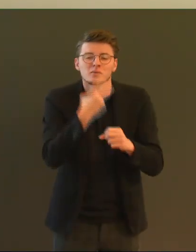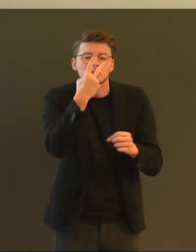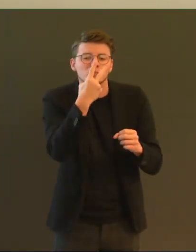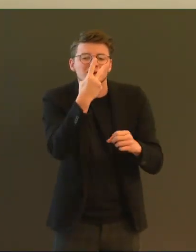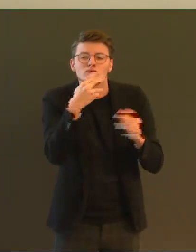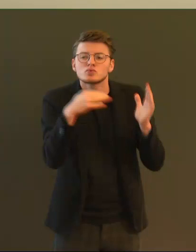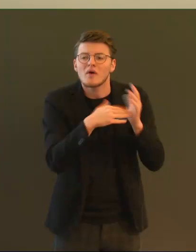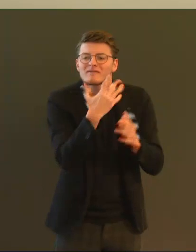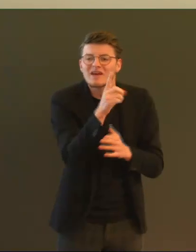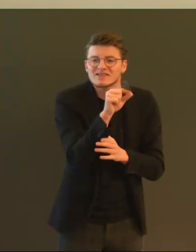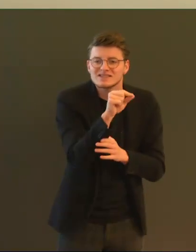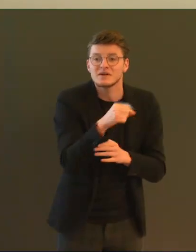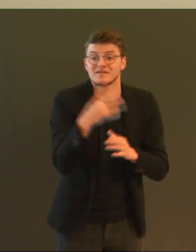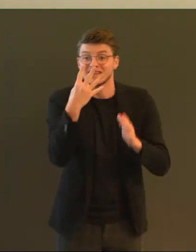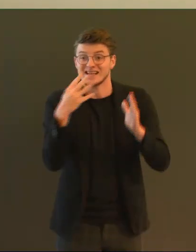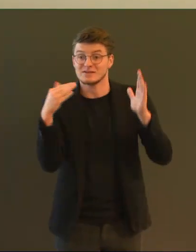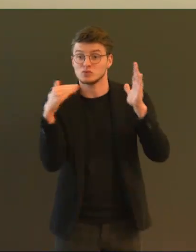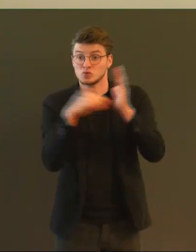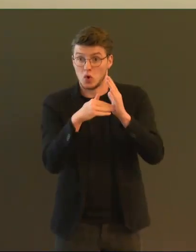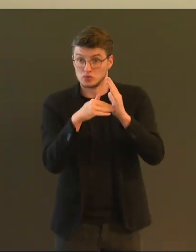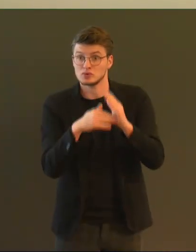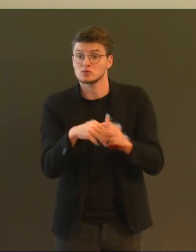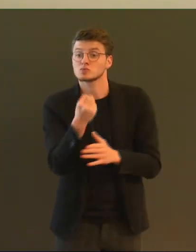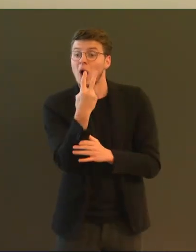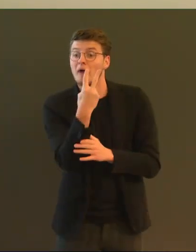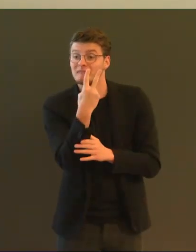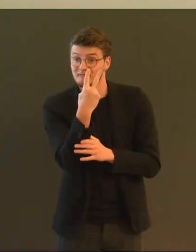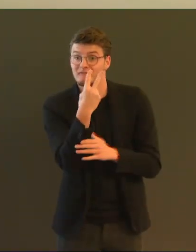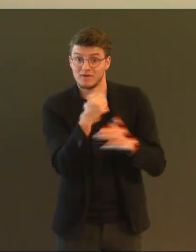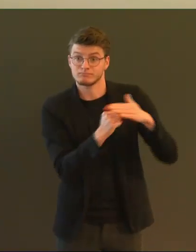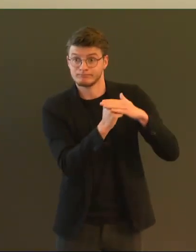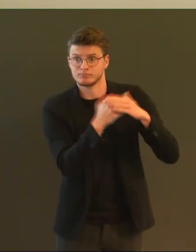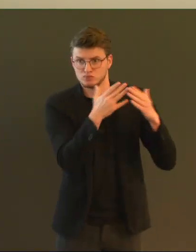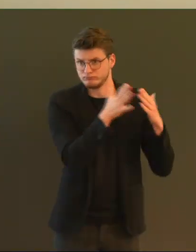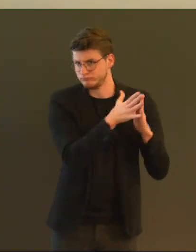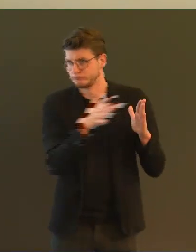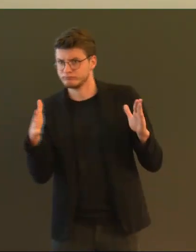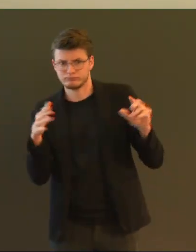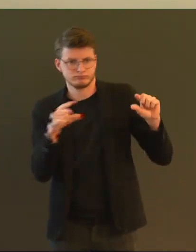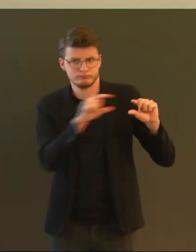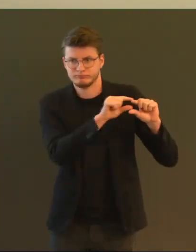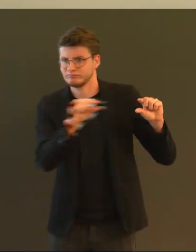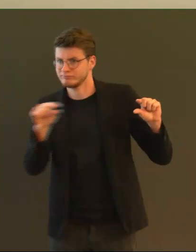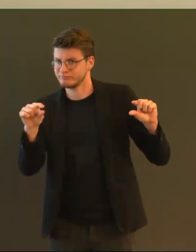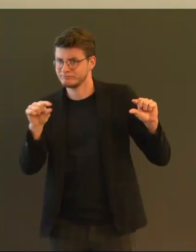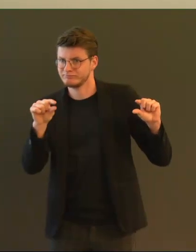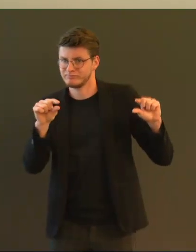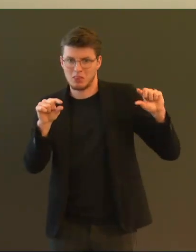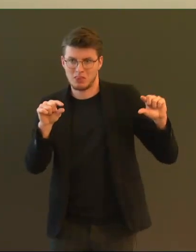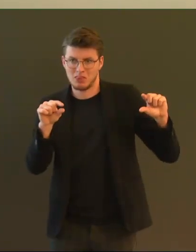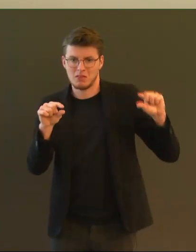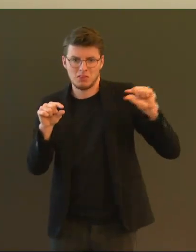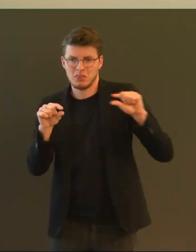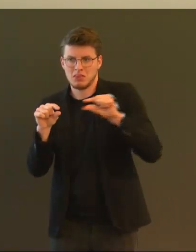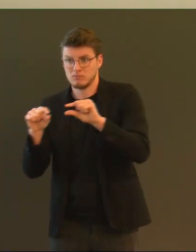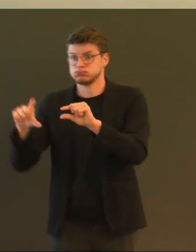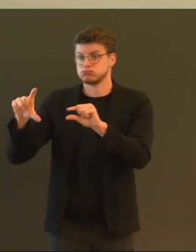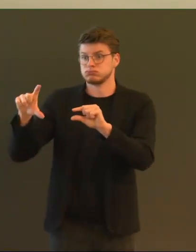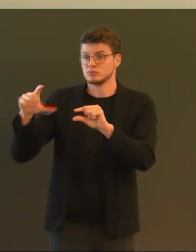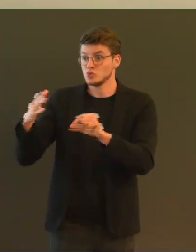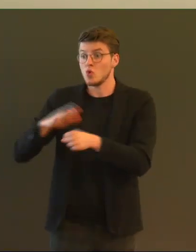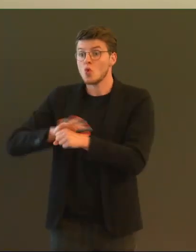extra overlijdens opgemeten. Momenteel ligt die tijdens de huidige COVID-19-uitbraak bijna